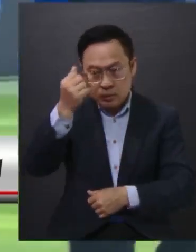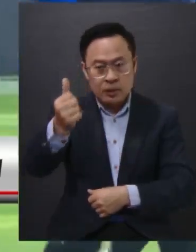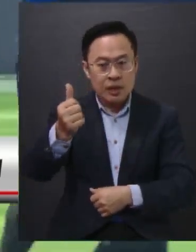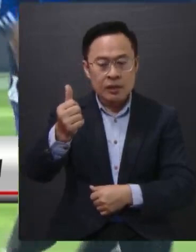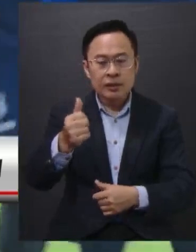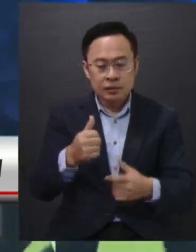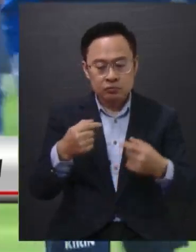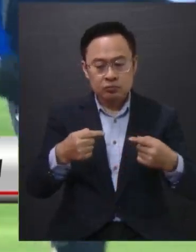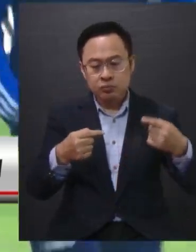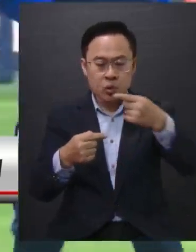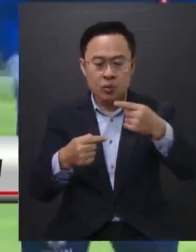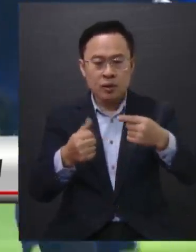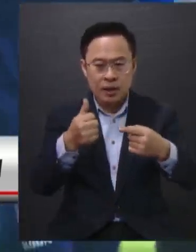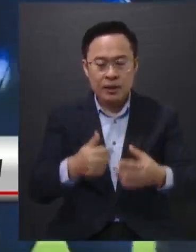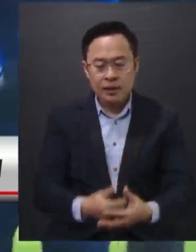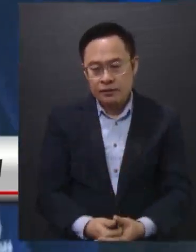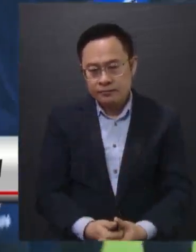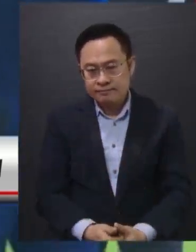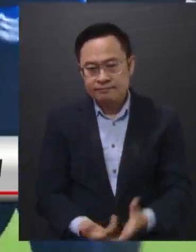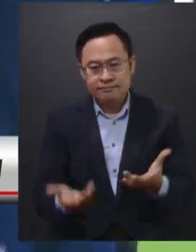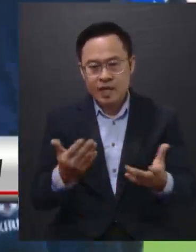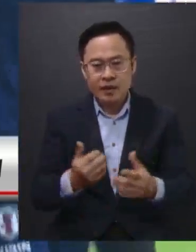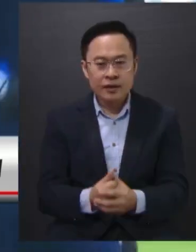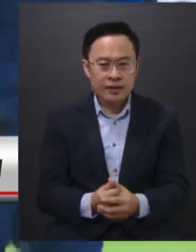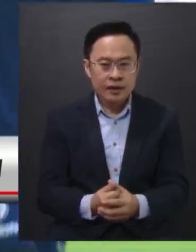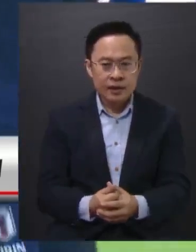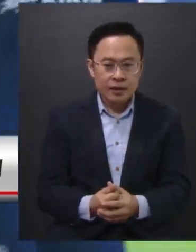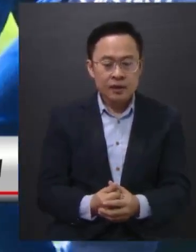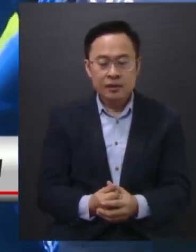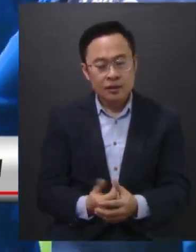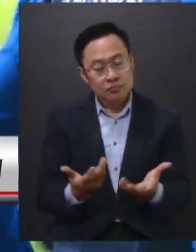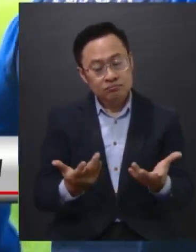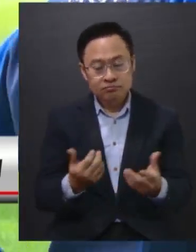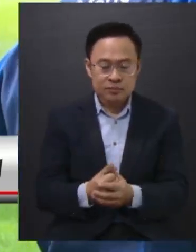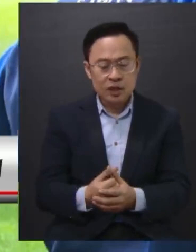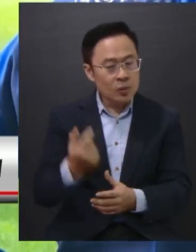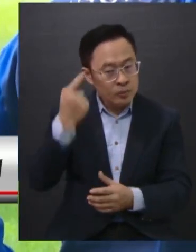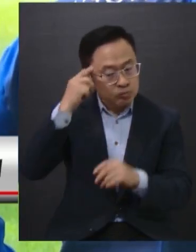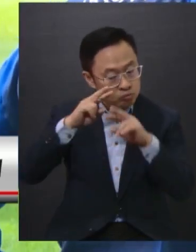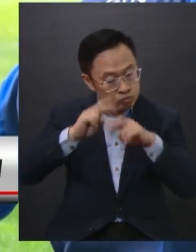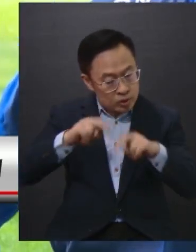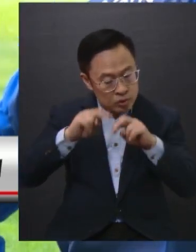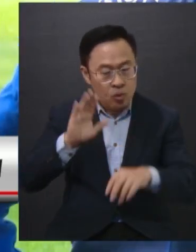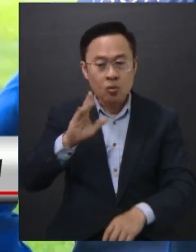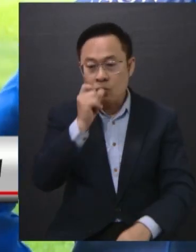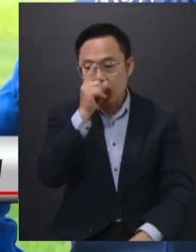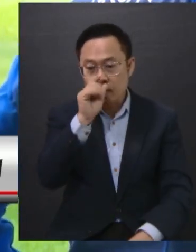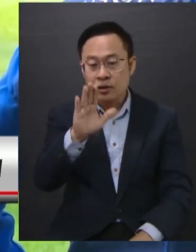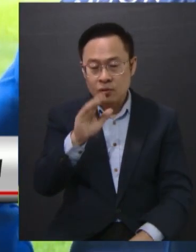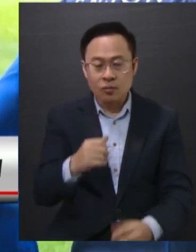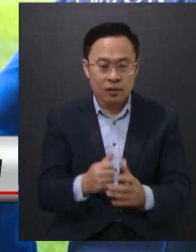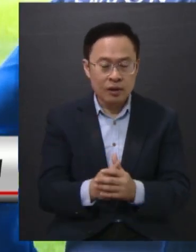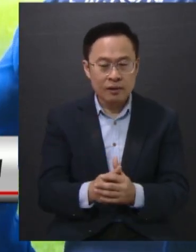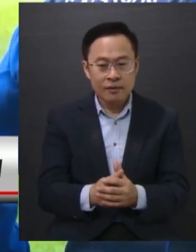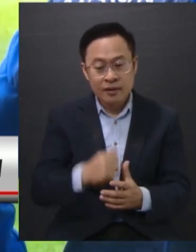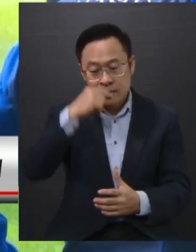ว่าชนะกี่ลูกอะไรอย่างเงี้ย เอาให้แบบมันจบๆกัน หรือจะจุดโทษให้มันจบๆกันไป นี่อาจจะแอบเคืองเล็กน้อยนะ ไม่ให้ไทยเข้าร